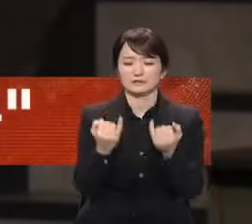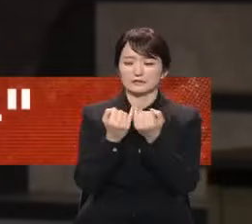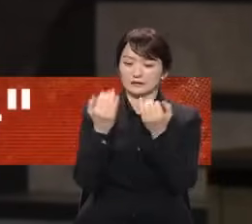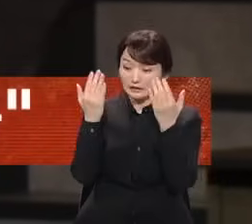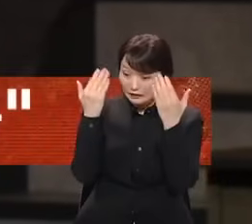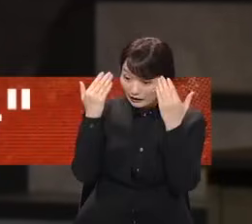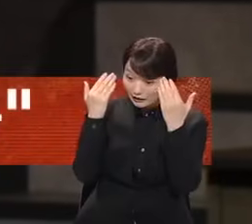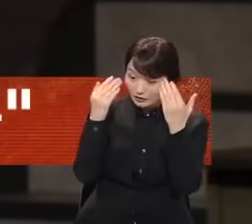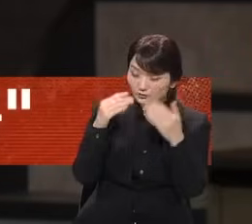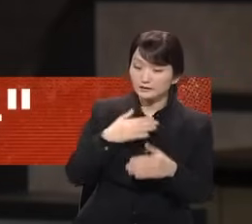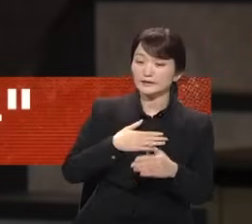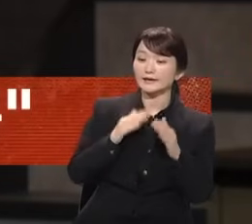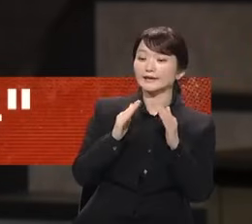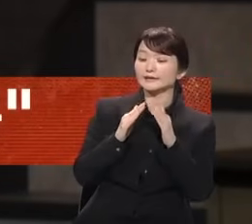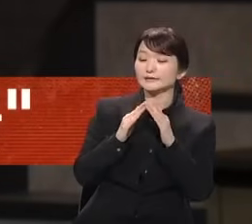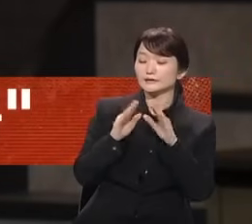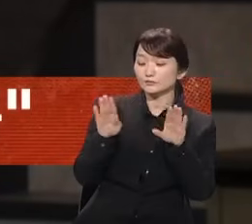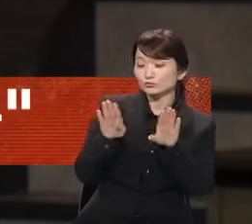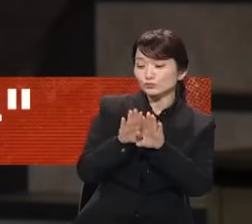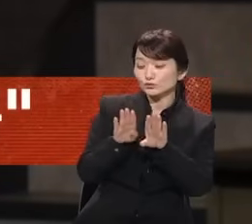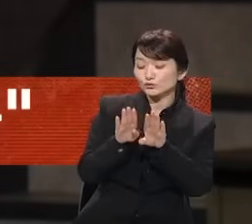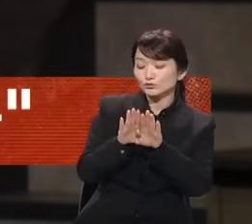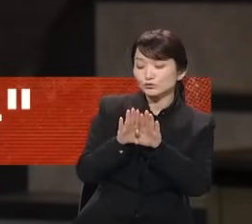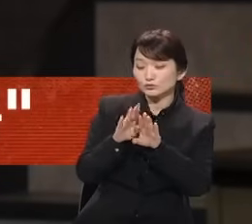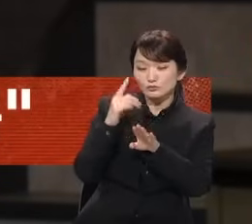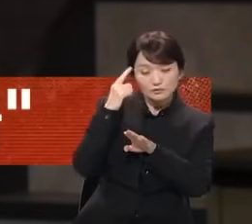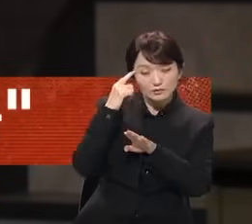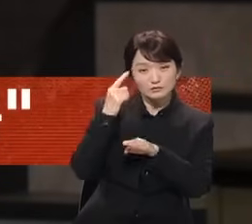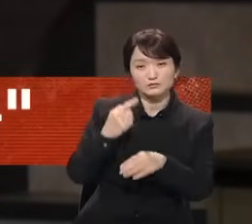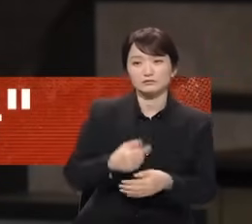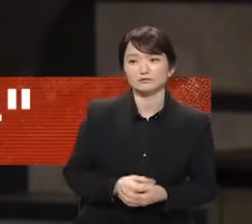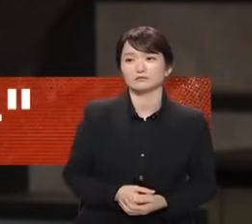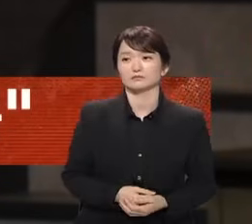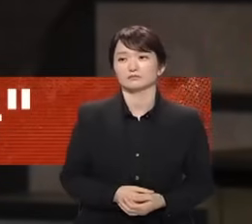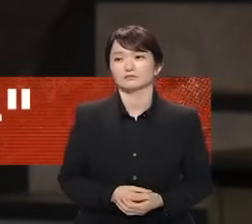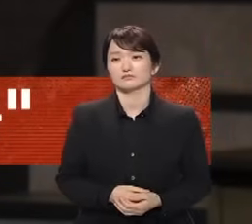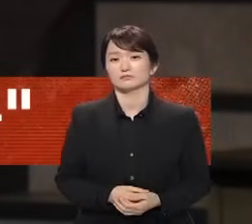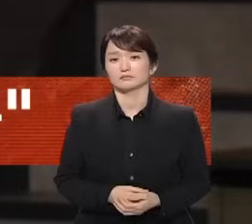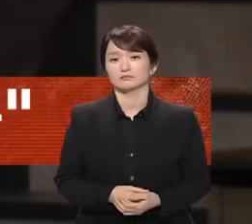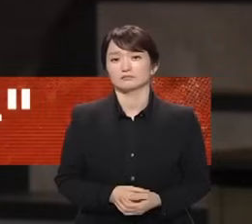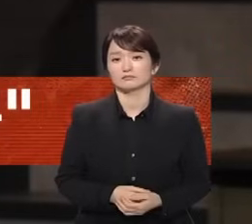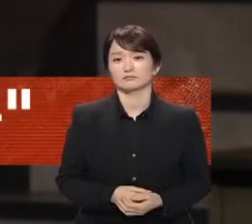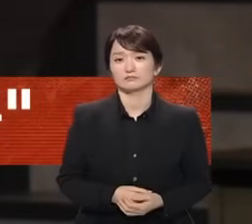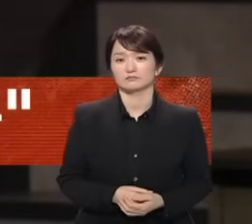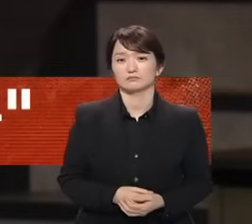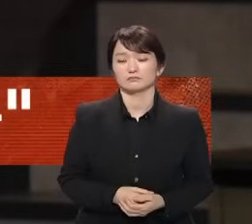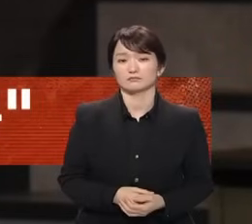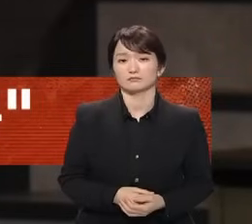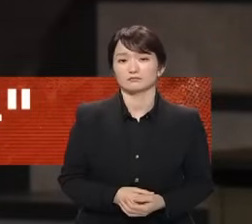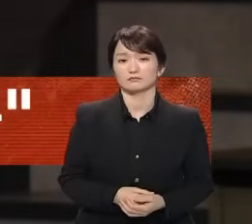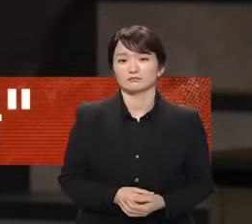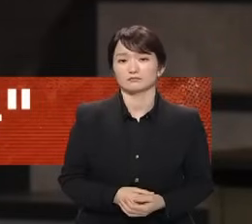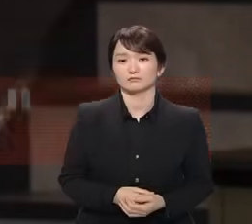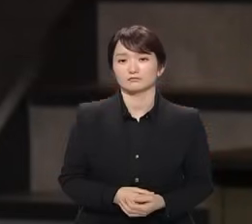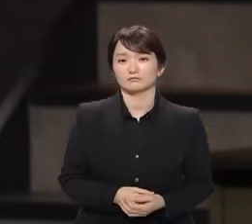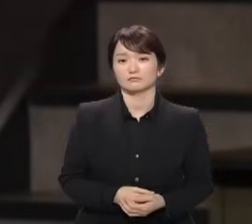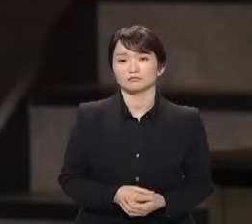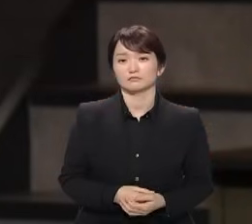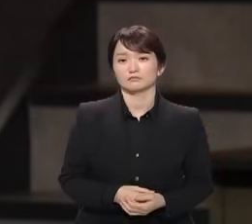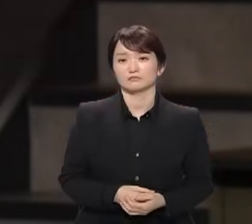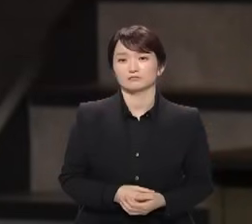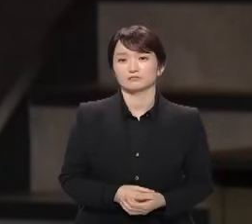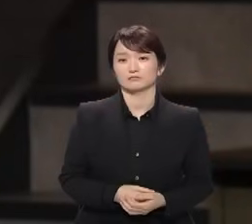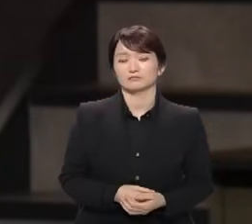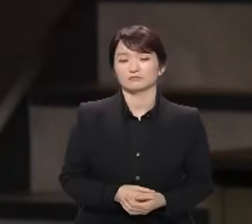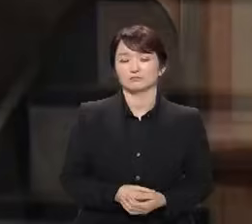내 집 현관문이라고 착각을 했다라고 얘기를 한 거예요. 그런데 네, 이 같이 술을 마셨던 이